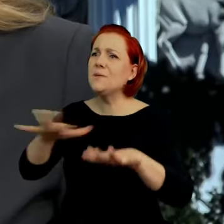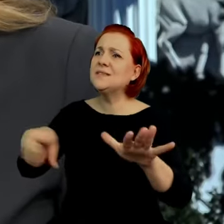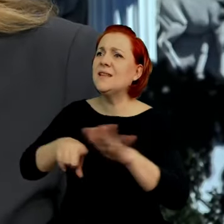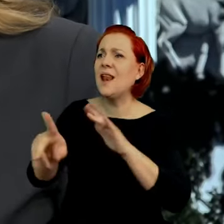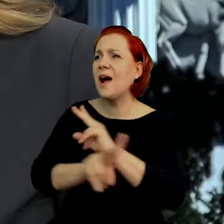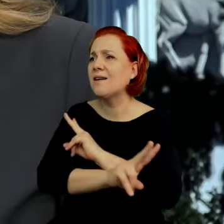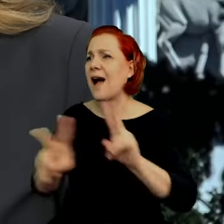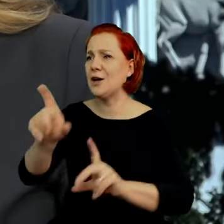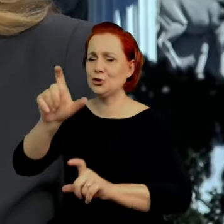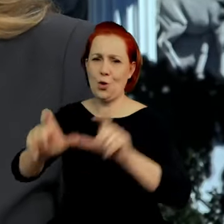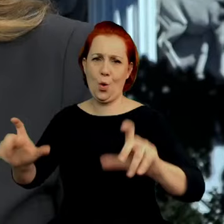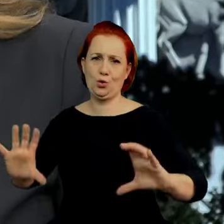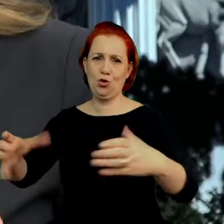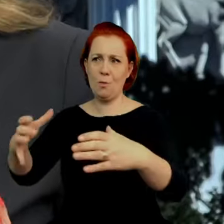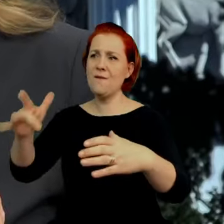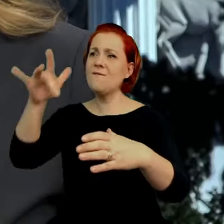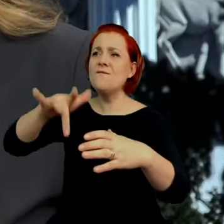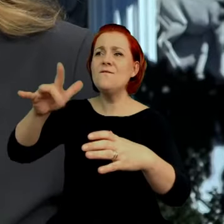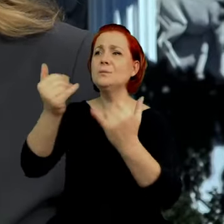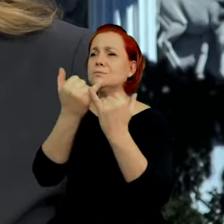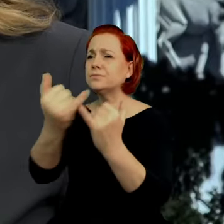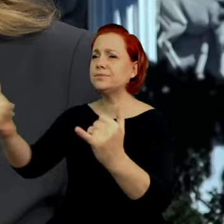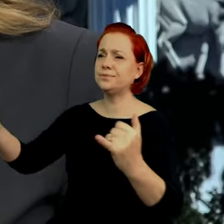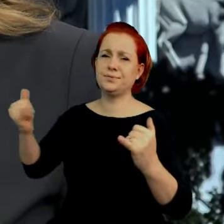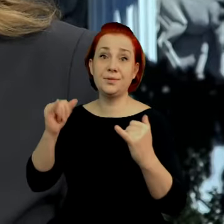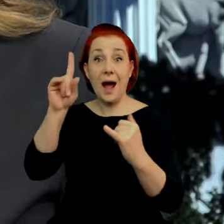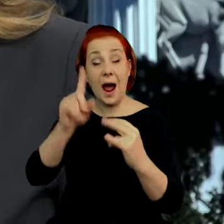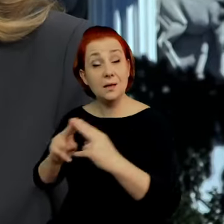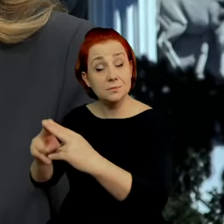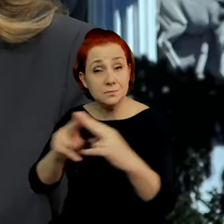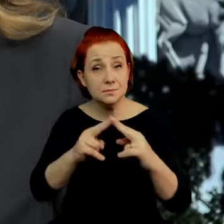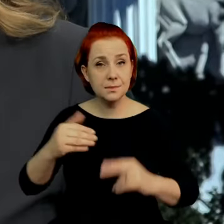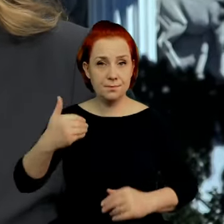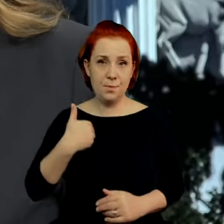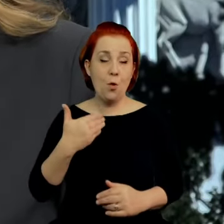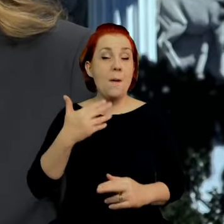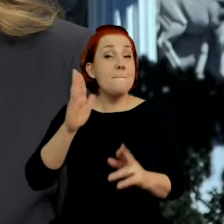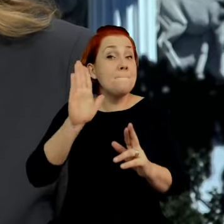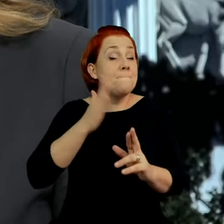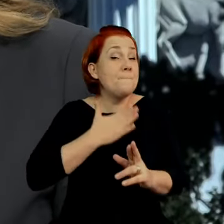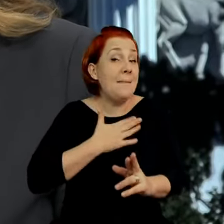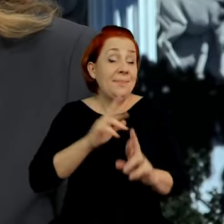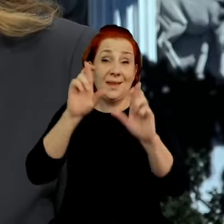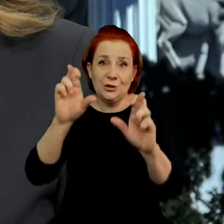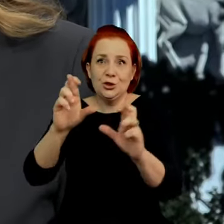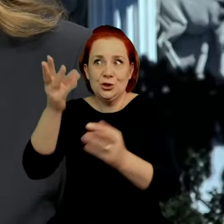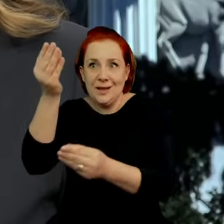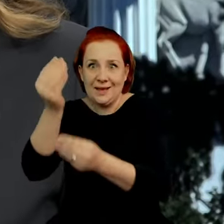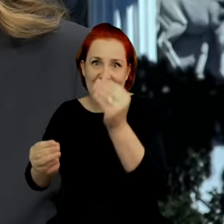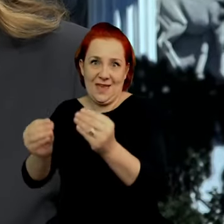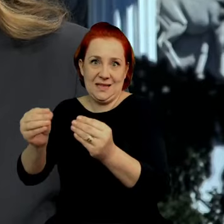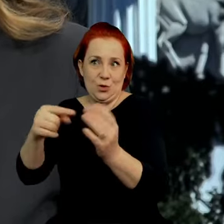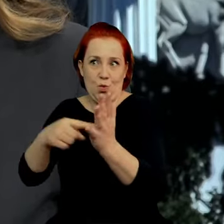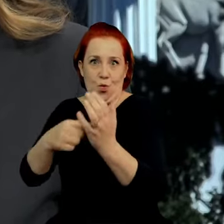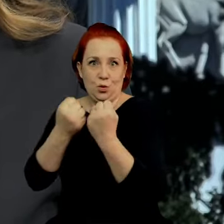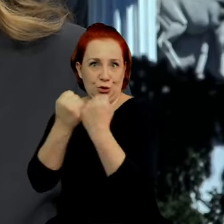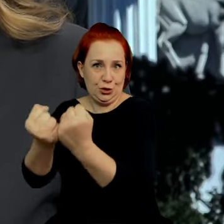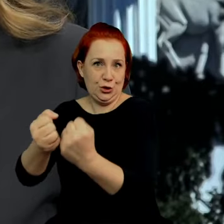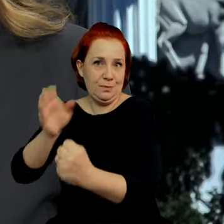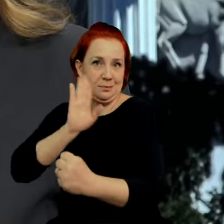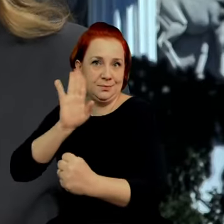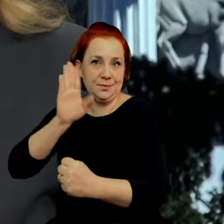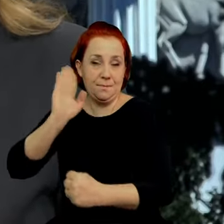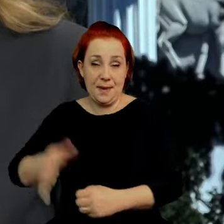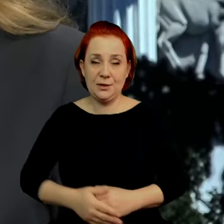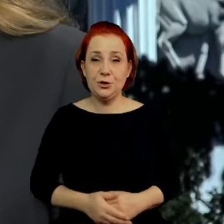pojednana różnorodność. I mam nadzieję, że z tego jak najwięcej zostanie. Ale obiecałam też moim wyborcom, przechodząc z Wiosny, kiedy ona